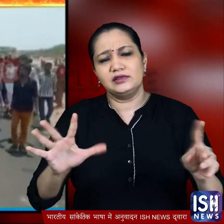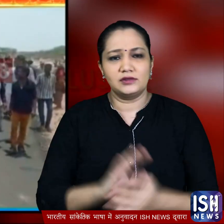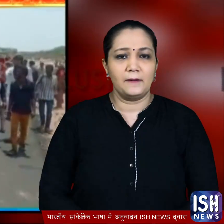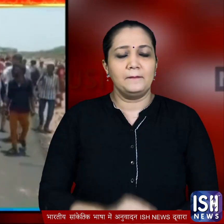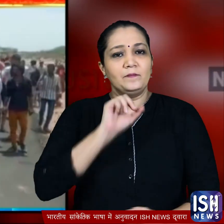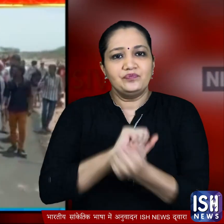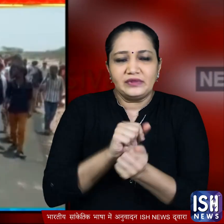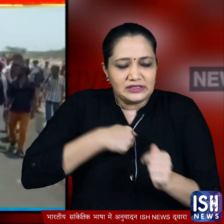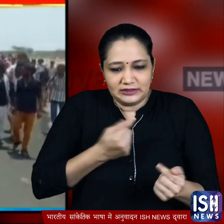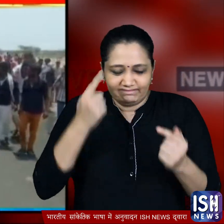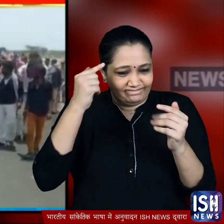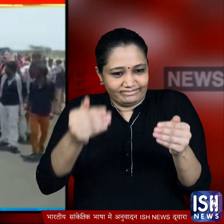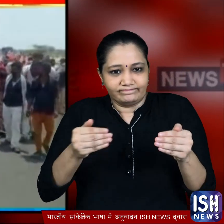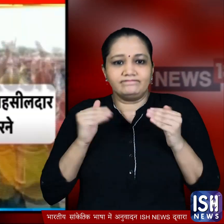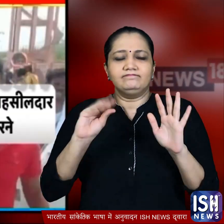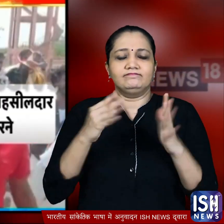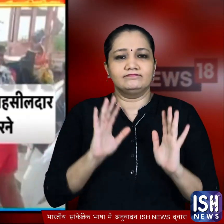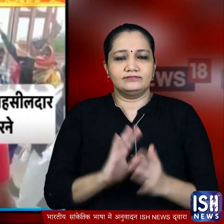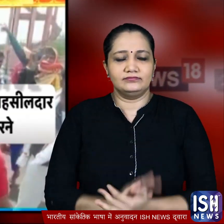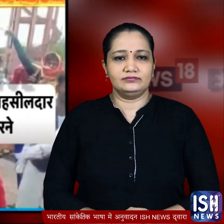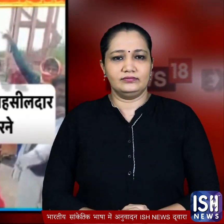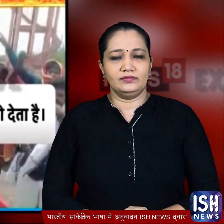कि पुलिस को ही अपने कदम पीछे खींचने पड़ गए।